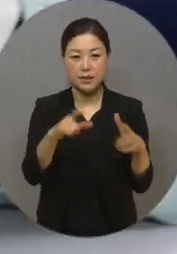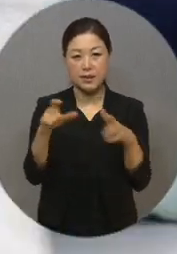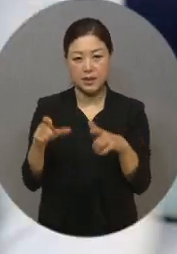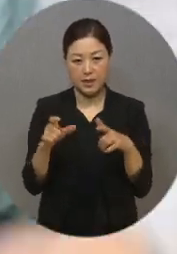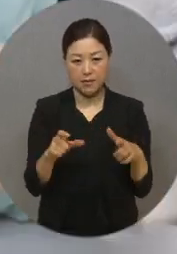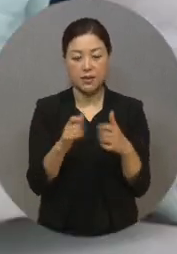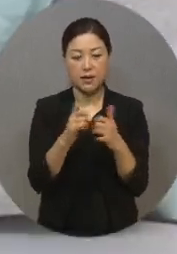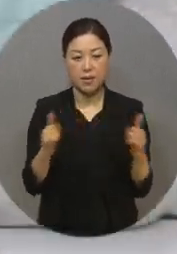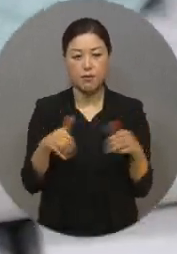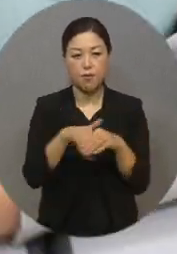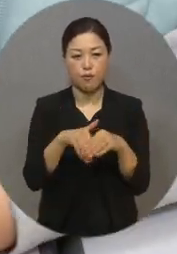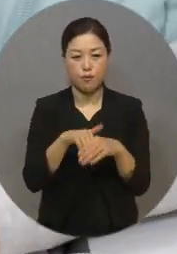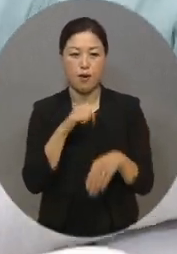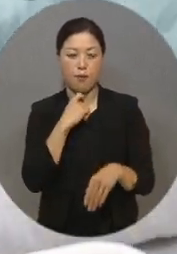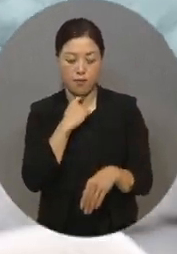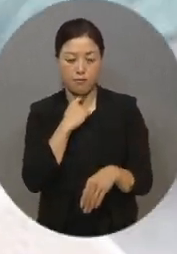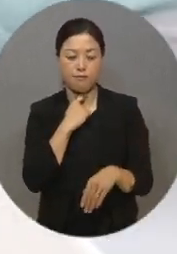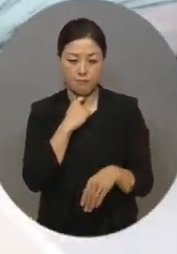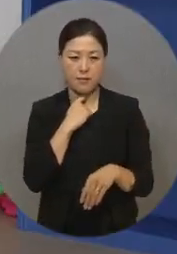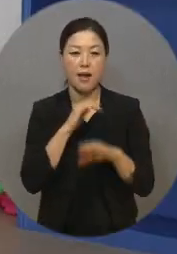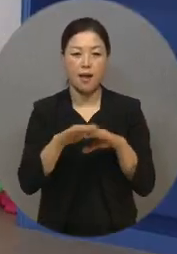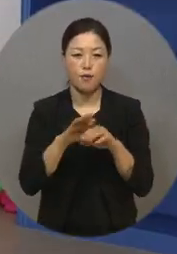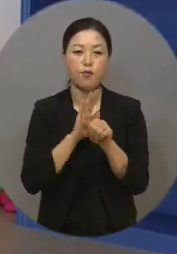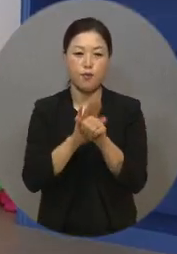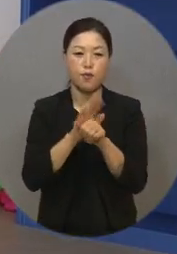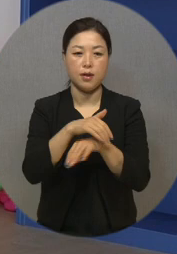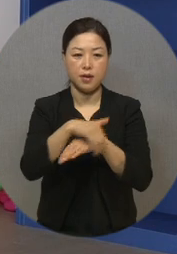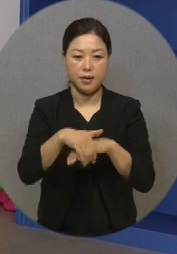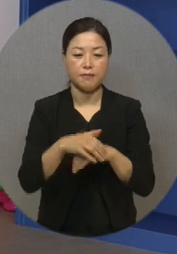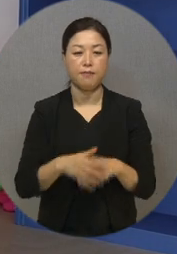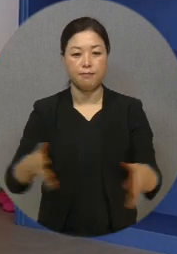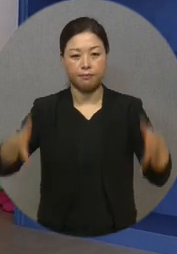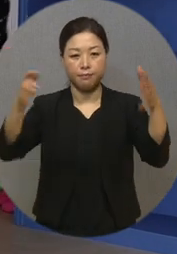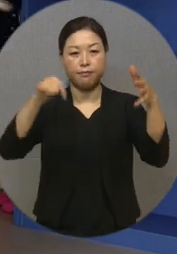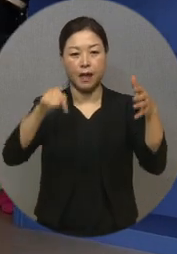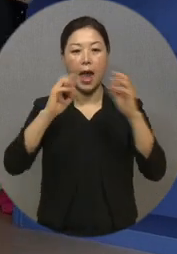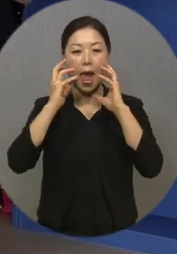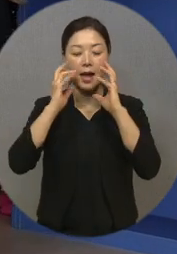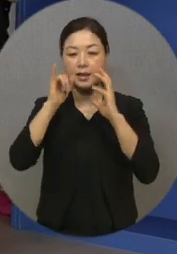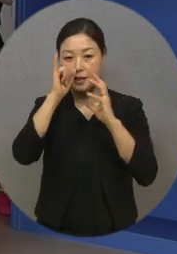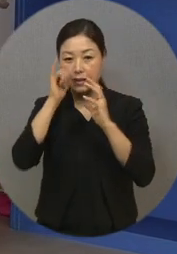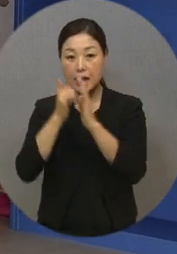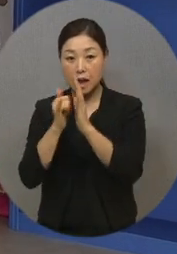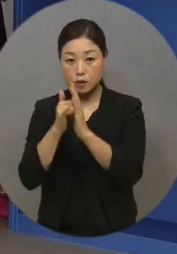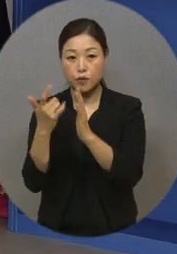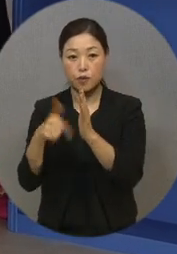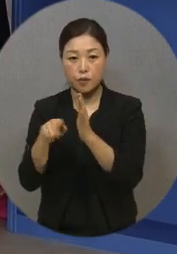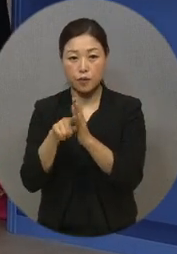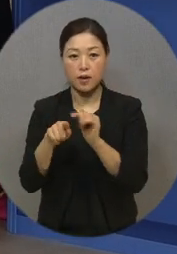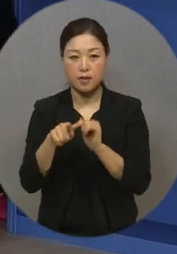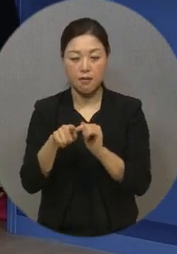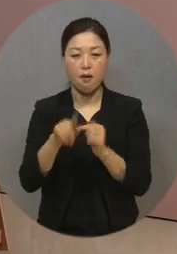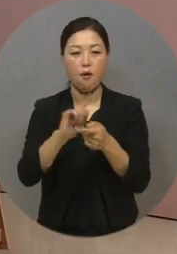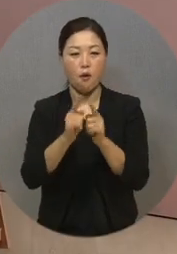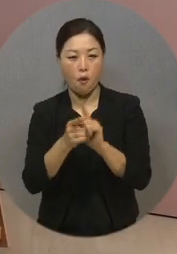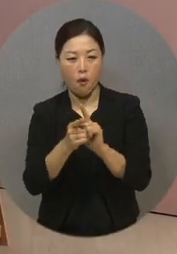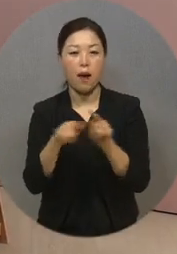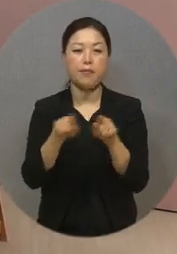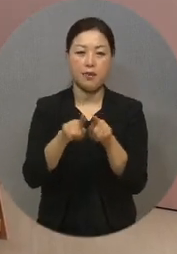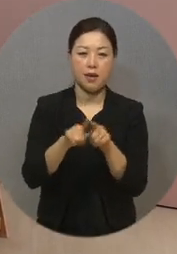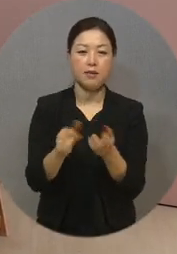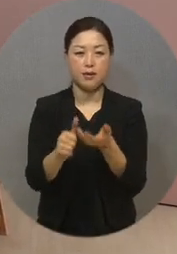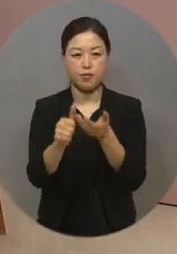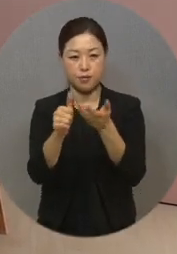욕구를 충족시킬 계획입니다. 같은 건물 내에 아이가 있는 가족들을 위한 공동육아 나눔터,